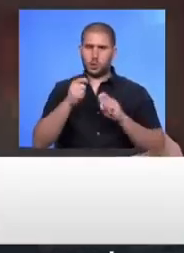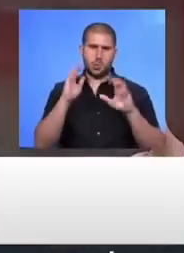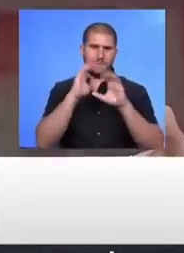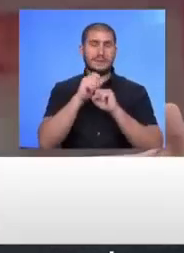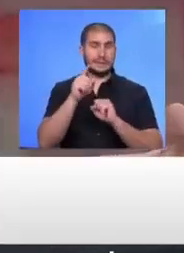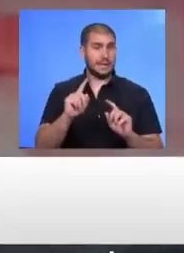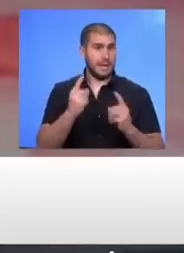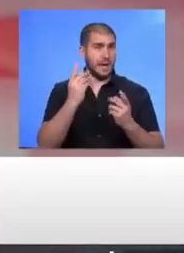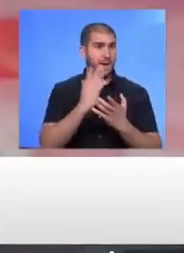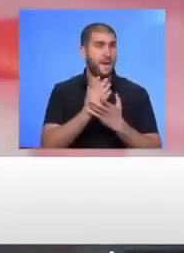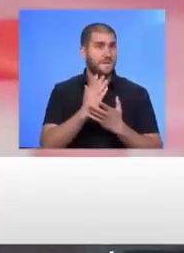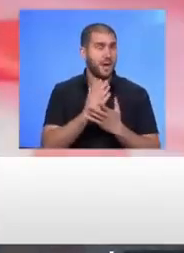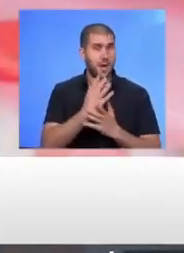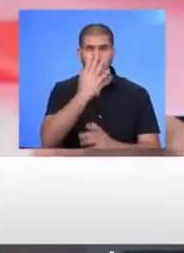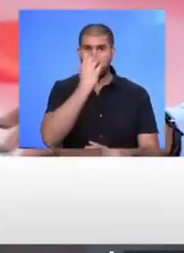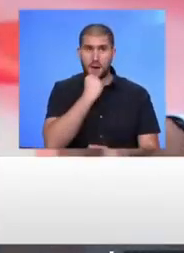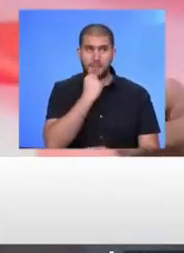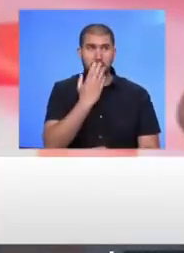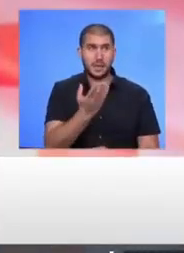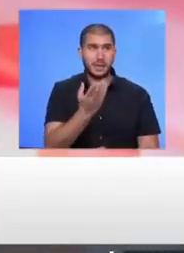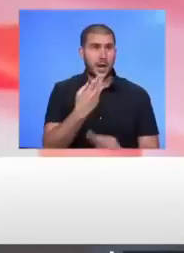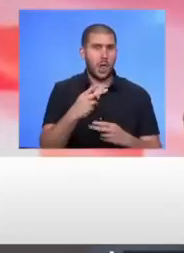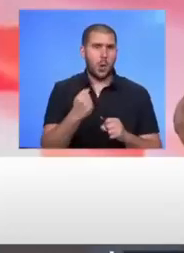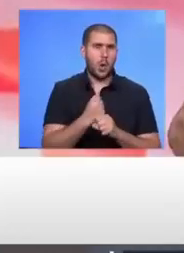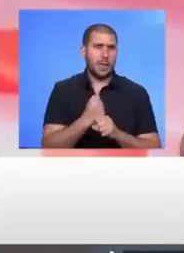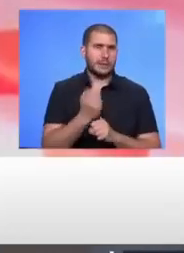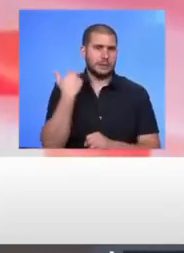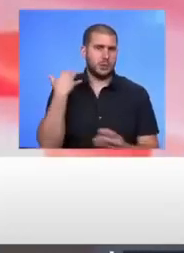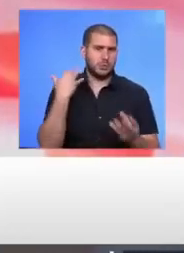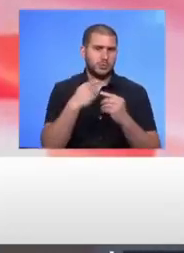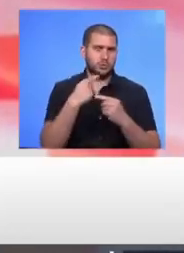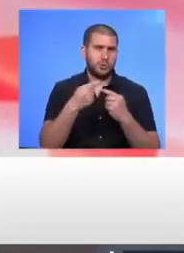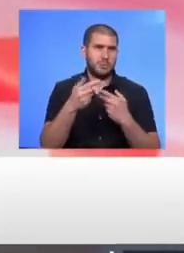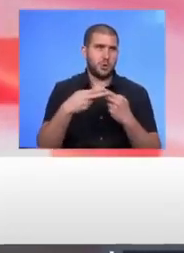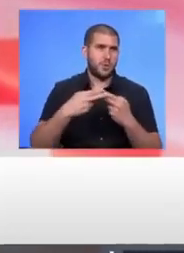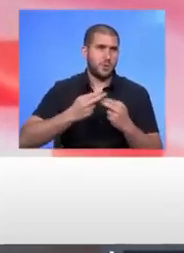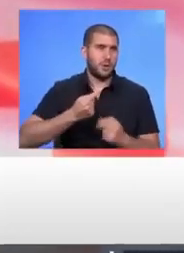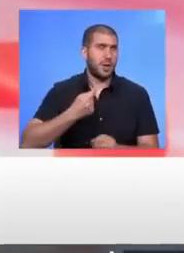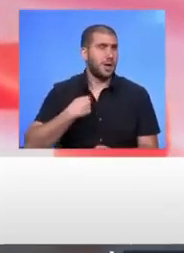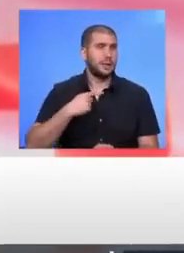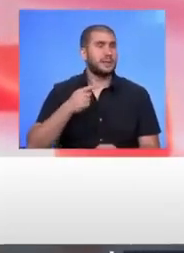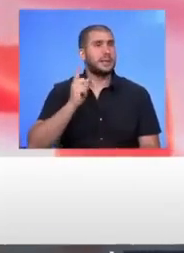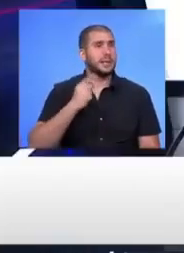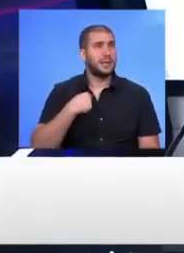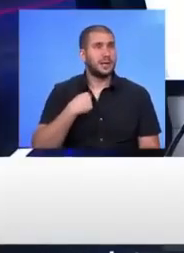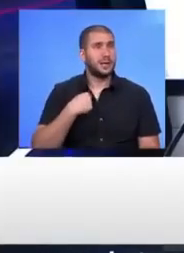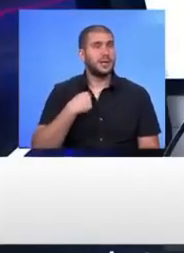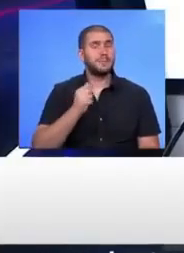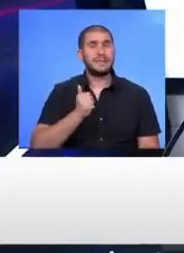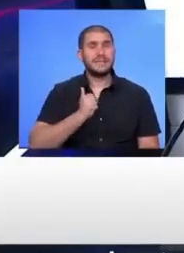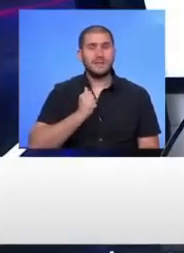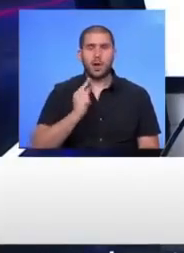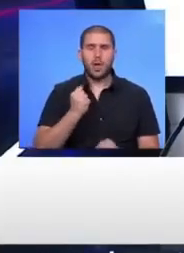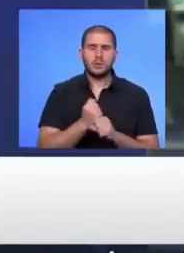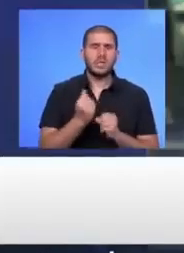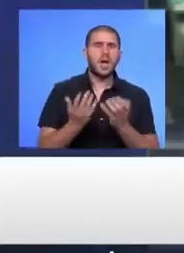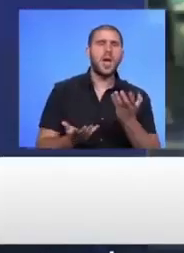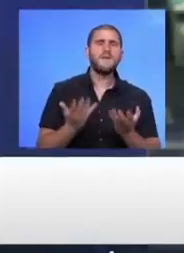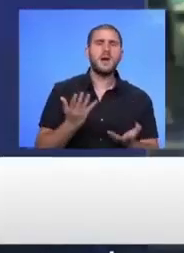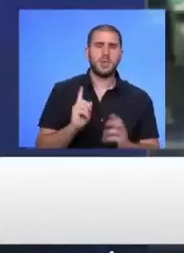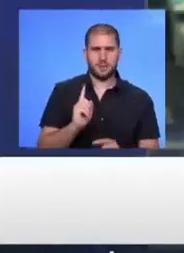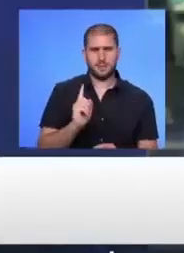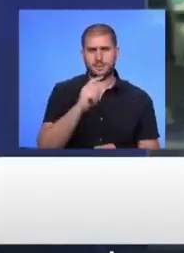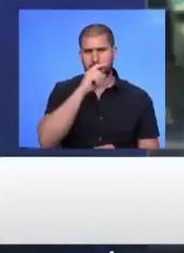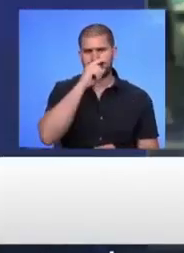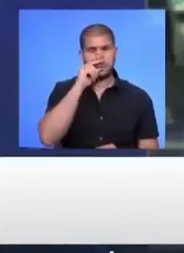קרה עם החמאס, כנראה הם לא יוכלו לעשות את זה בשנים הקרובות. אני לא מסכים, דדי. אגב, הצבא לא עושה הבחנה, זה אני רוצה להגיד. עוד